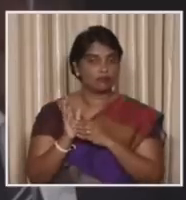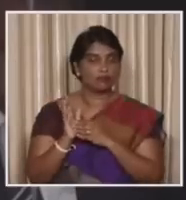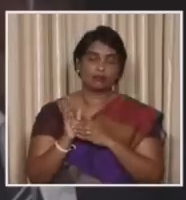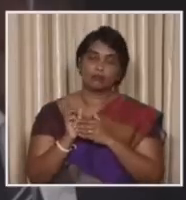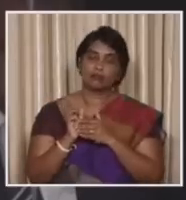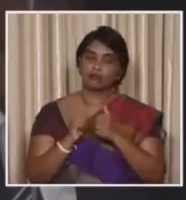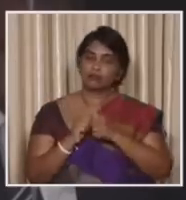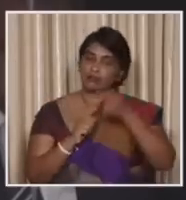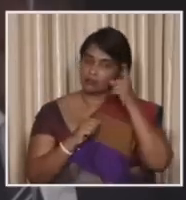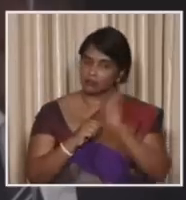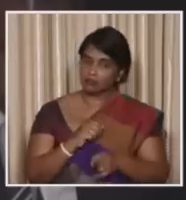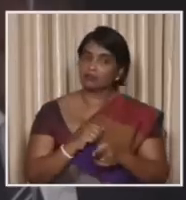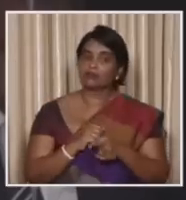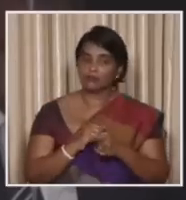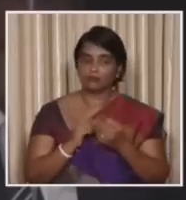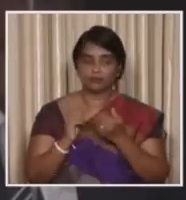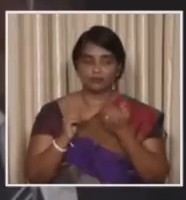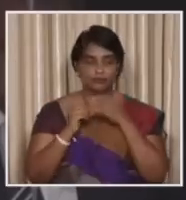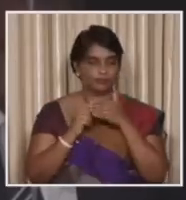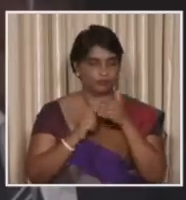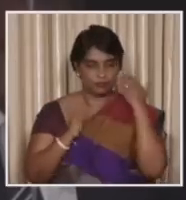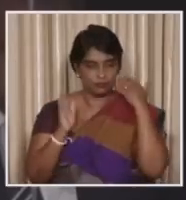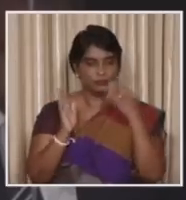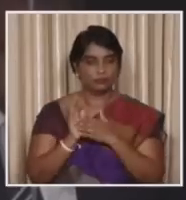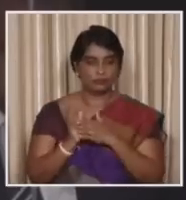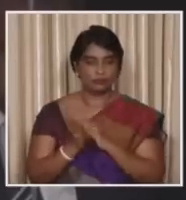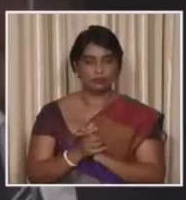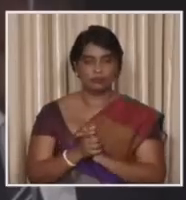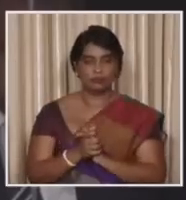අවධානය අනිවාර්යයෙන්ම යොමු කරන්න.